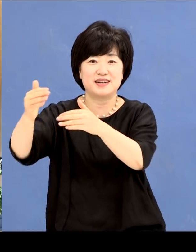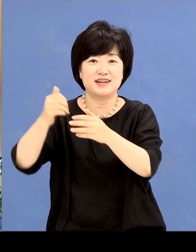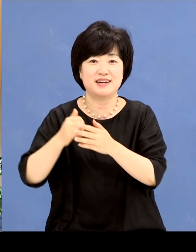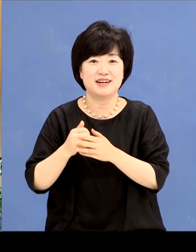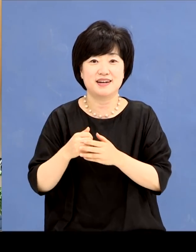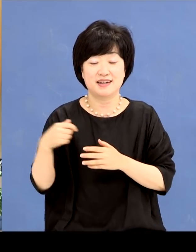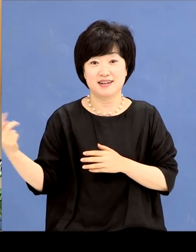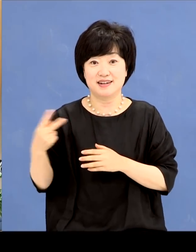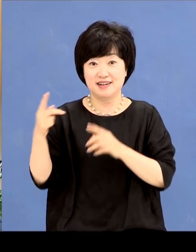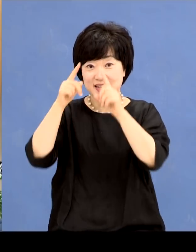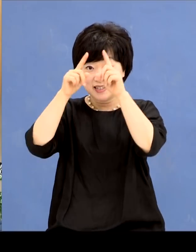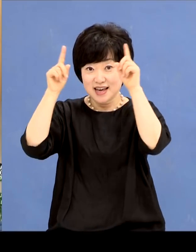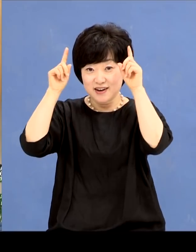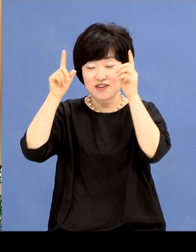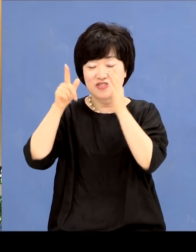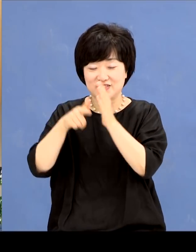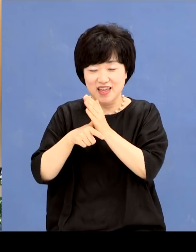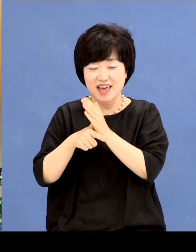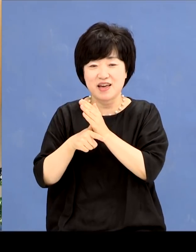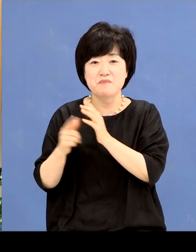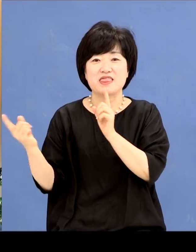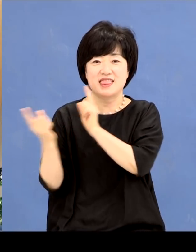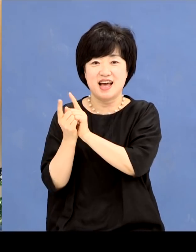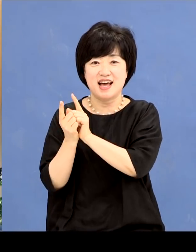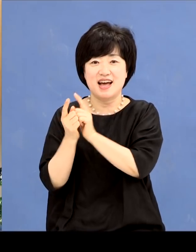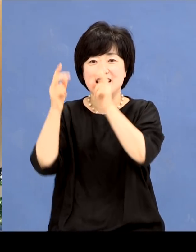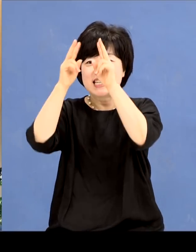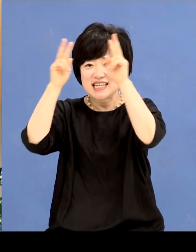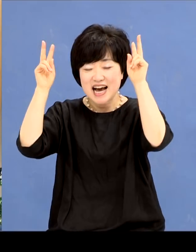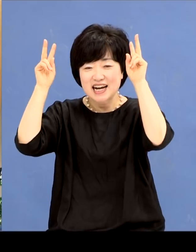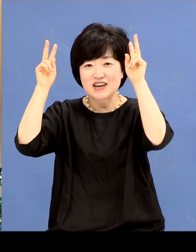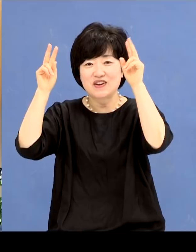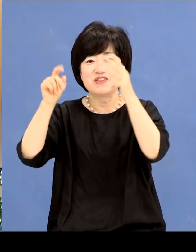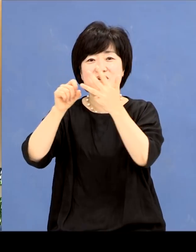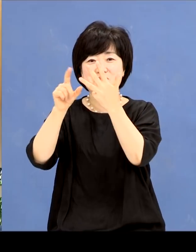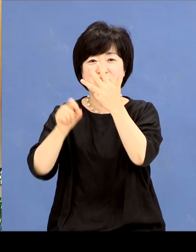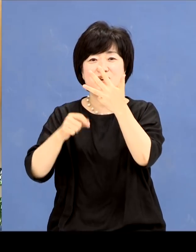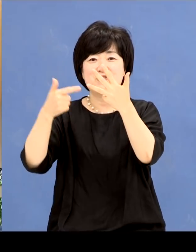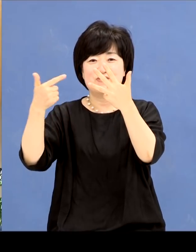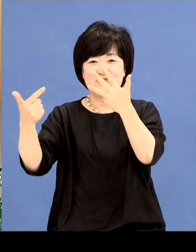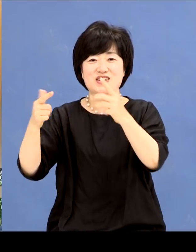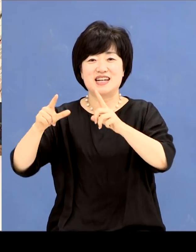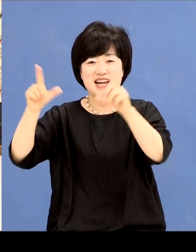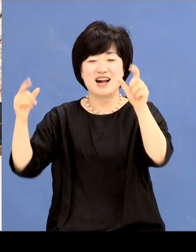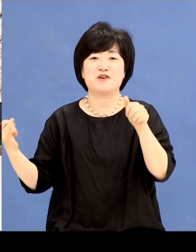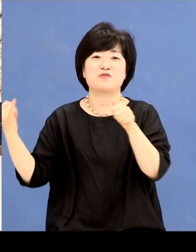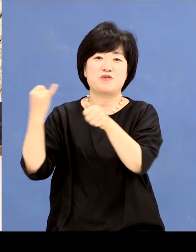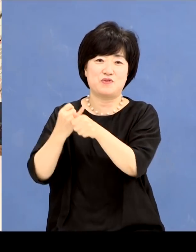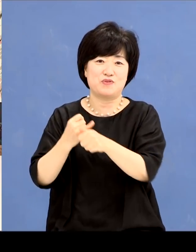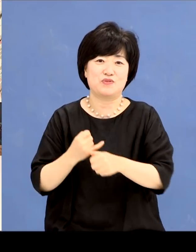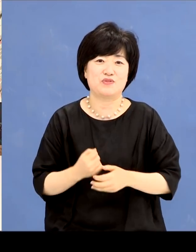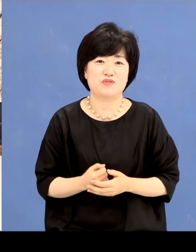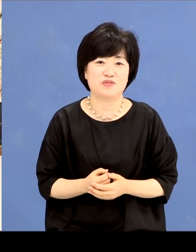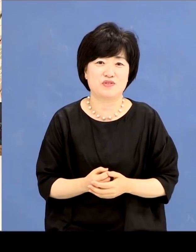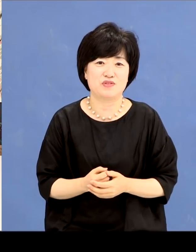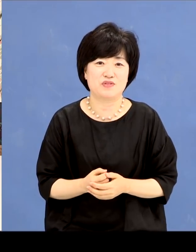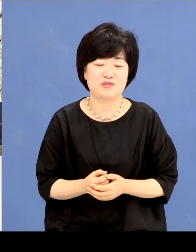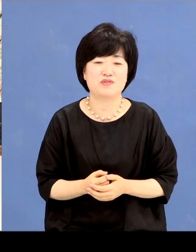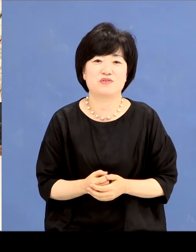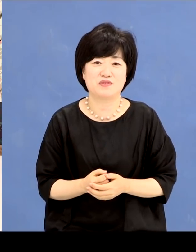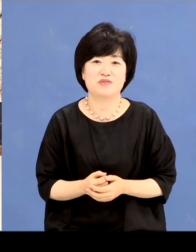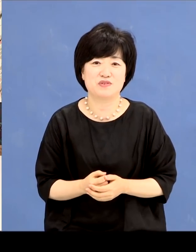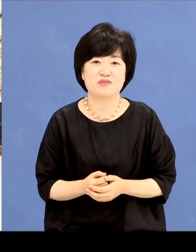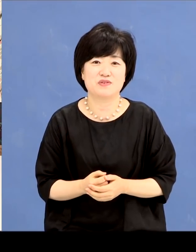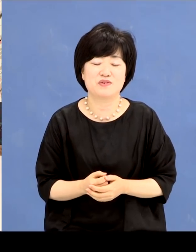저희가 대학교 1학년 때 만났잖아요. 네네. 저희가 2학년 때 결혼했어요. 2학년 8월 6일 날. 와. 네. 그러니까 나이로는 27이지만